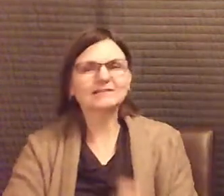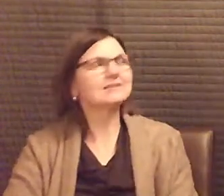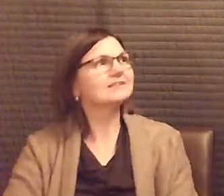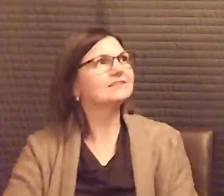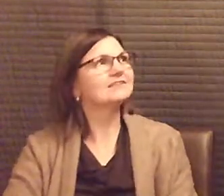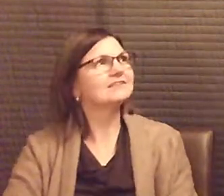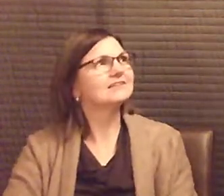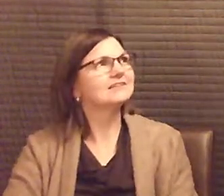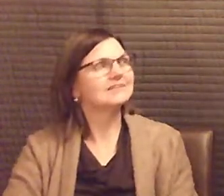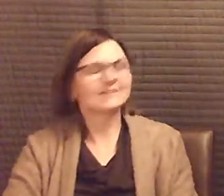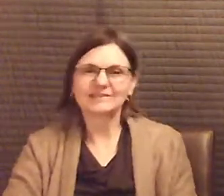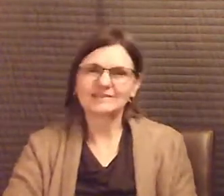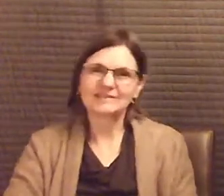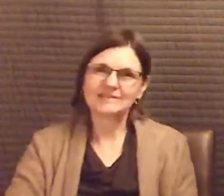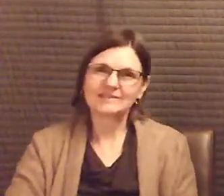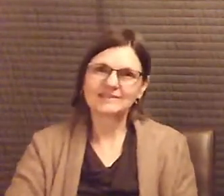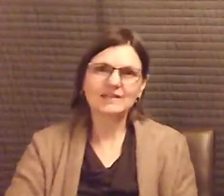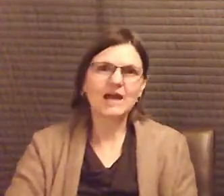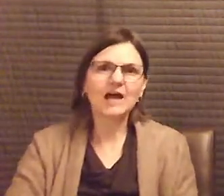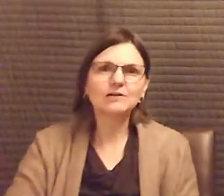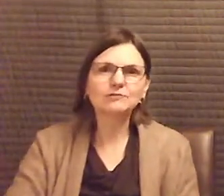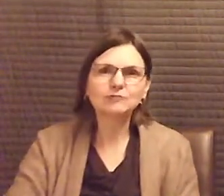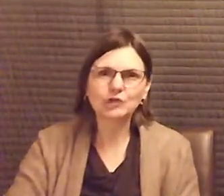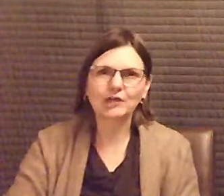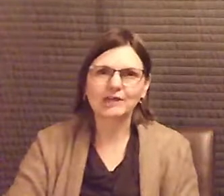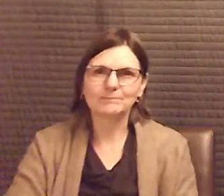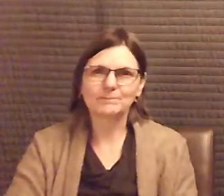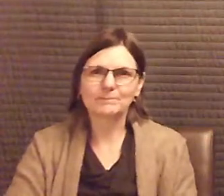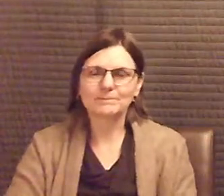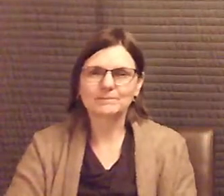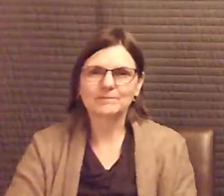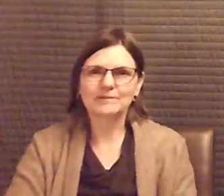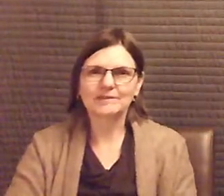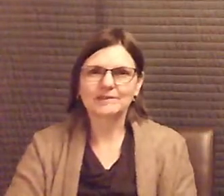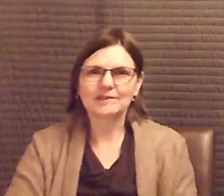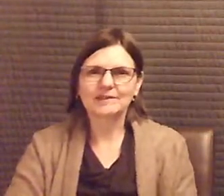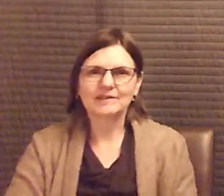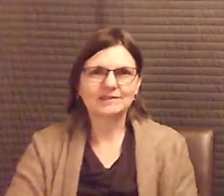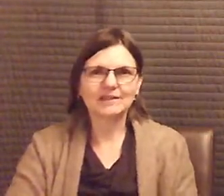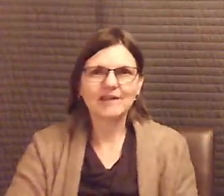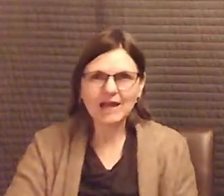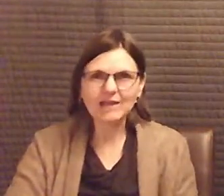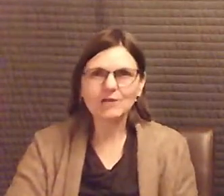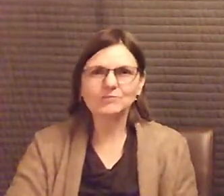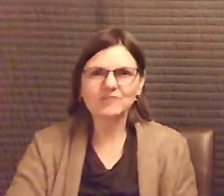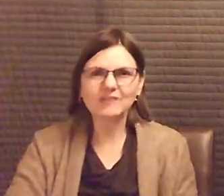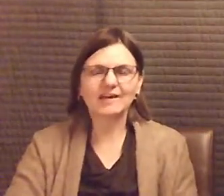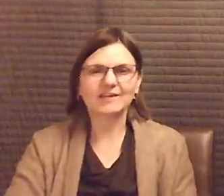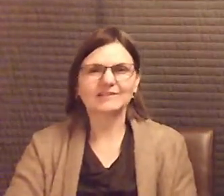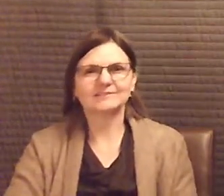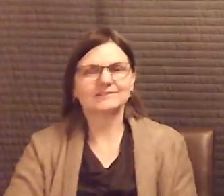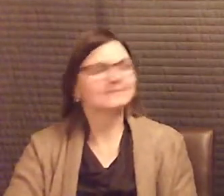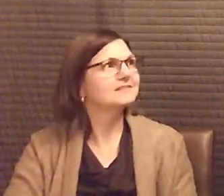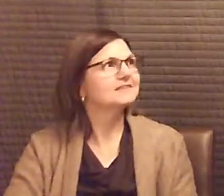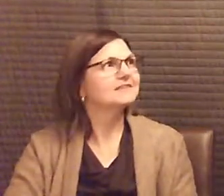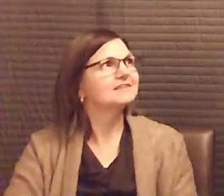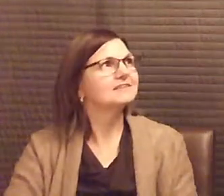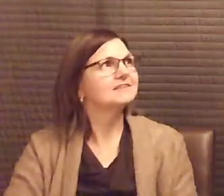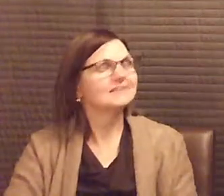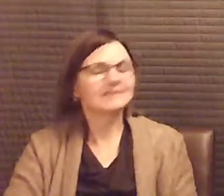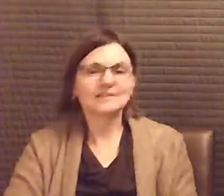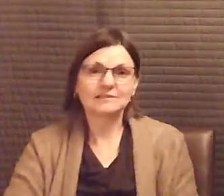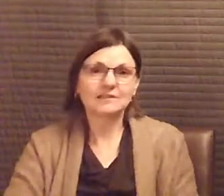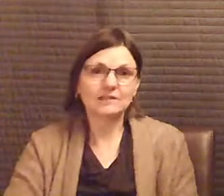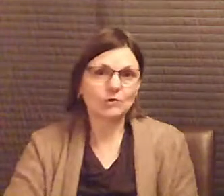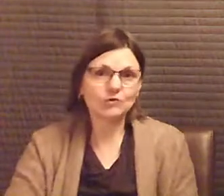machtiger ben al tribulation alle verdrukkingen no circumstances s alle omstandigheden en oude